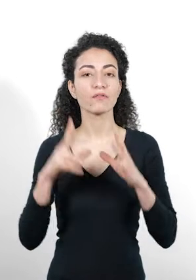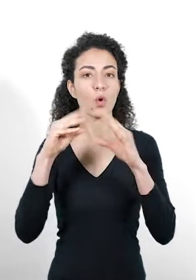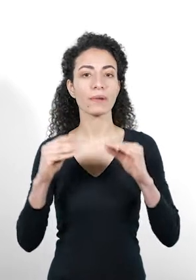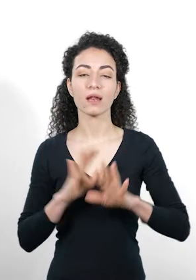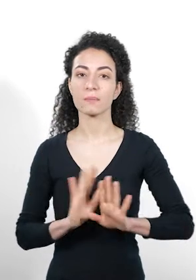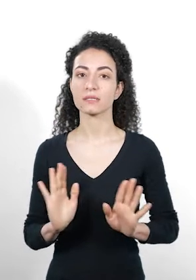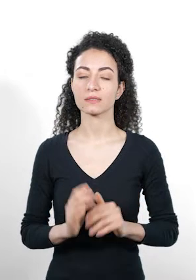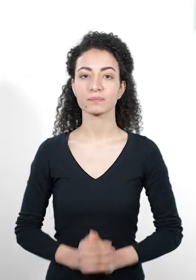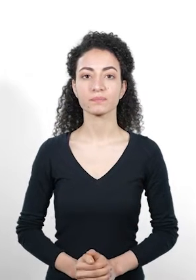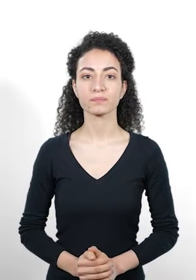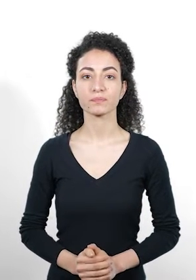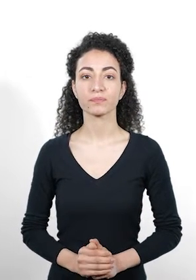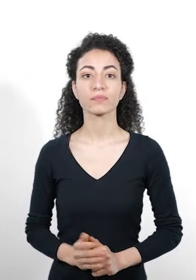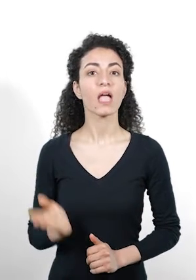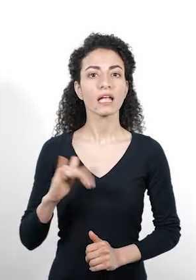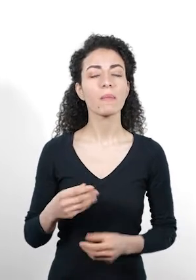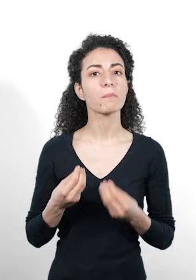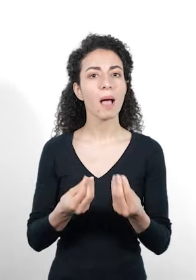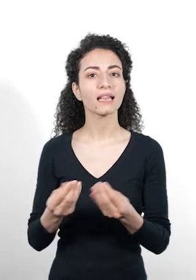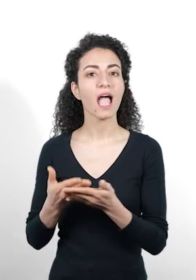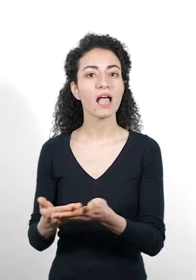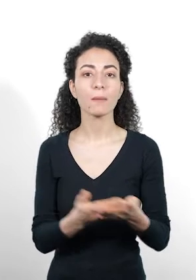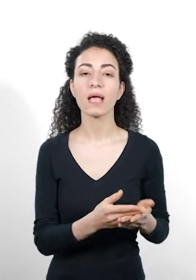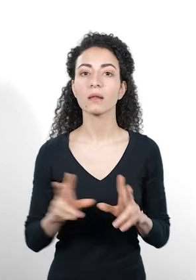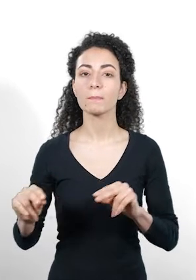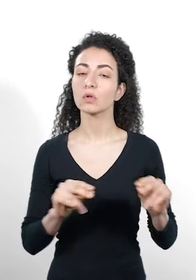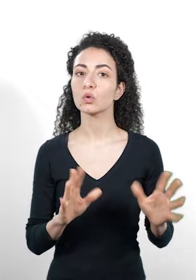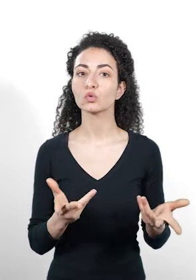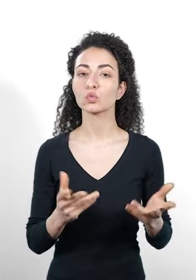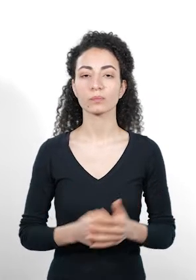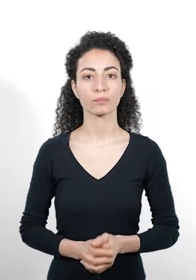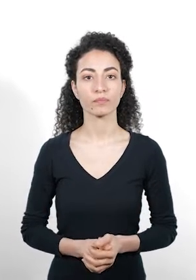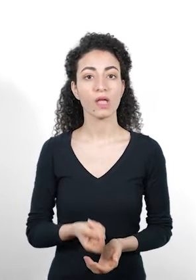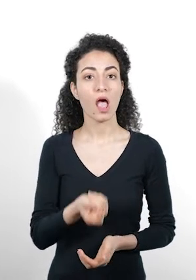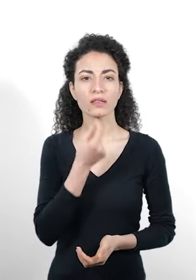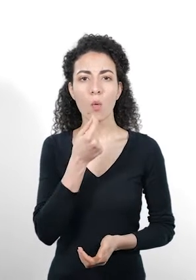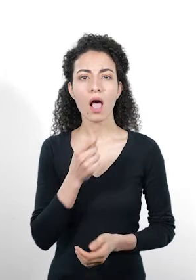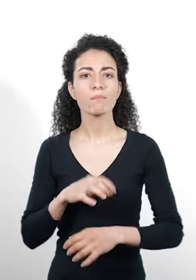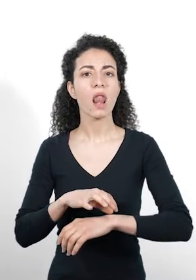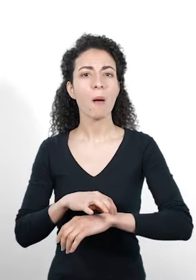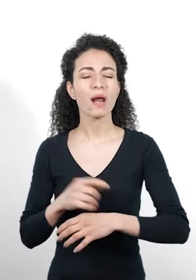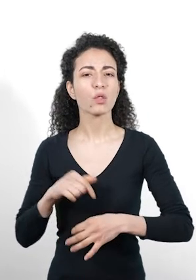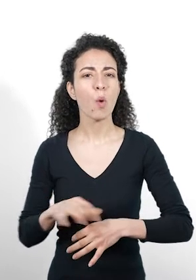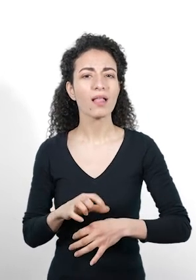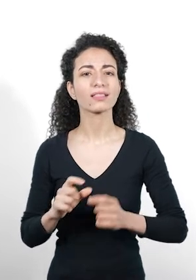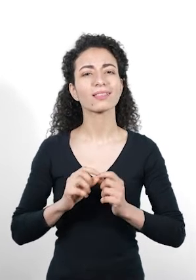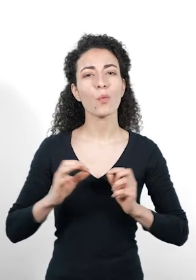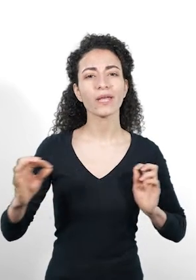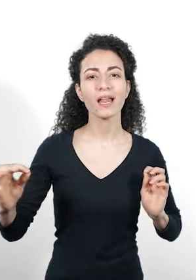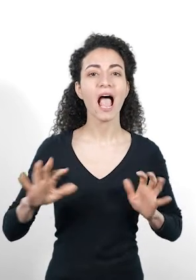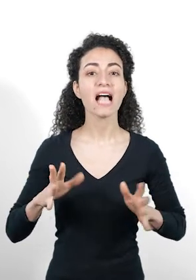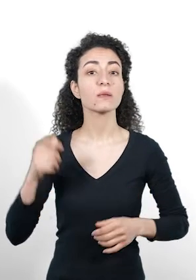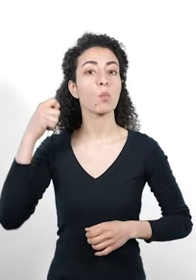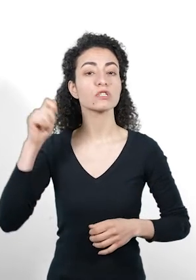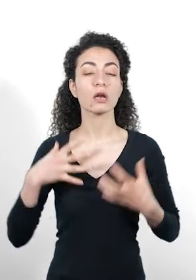لبنانية. كمان منقدم الخدمات المجانية التالية: الأدوية الأساسية للأمراض الحادة حسب